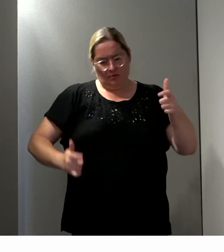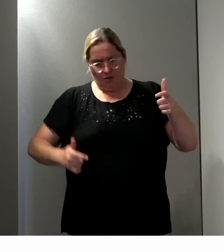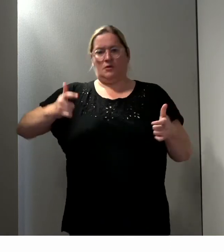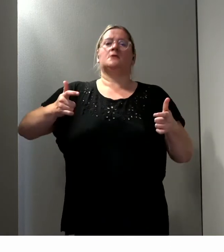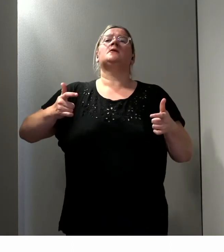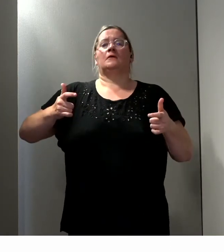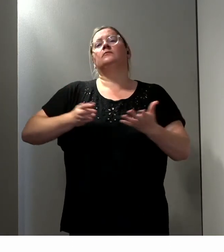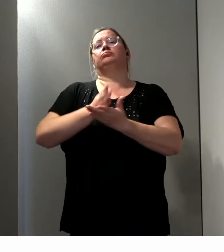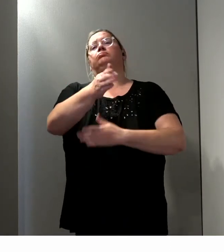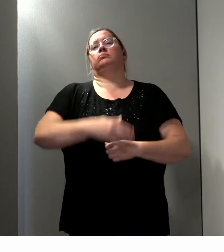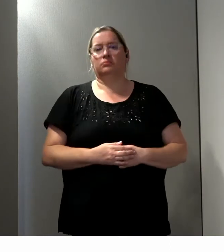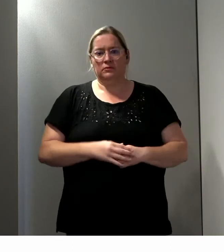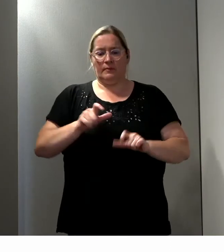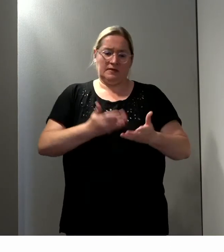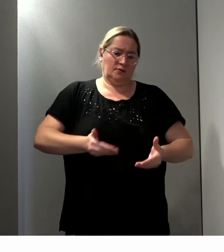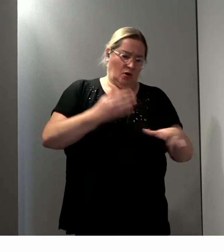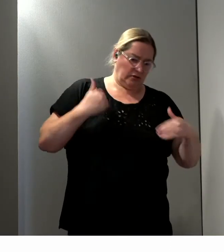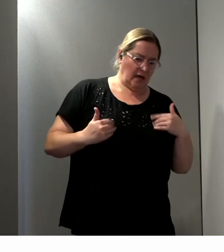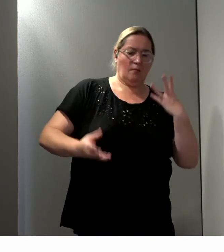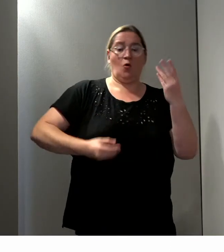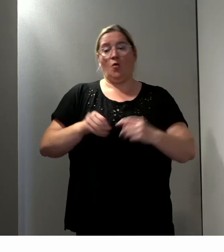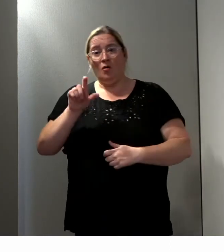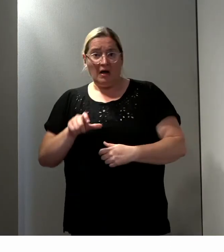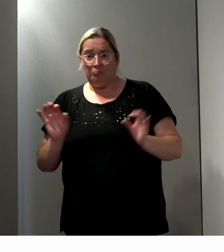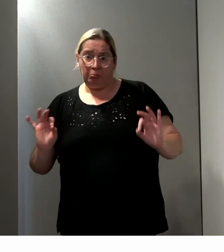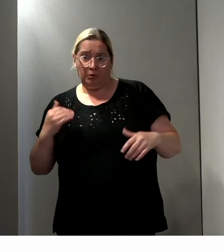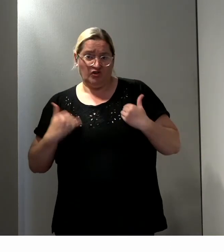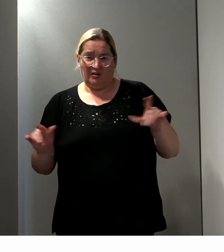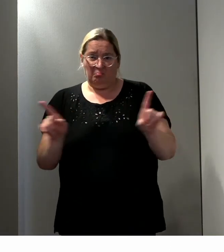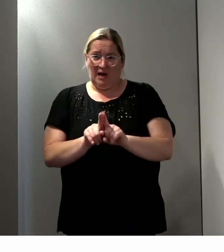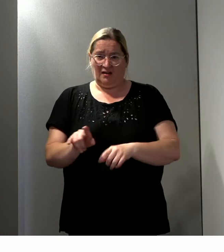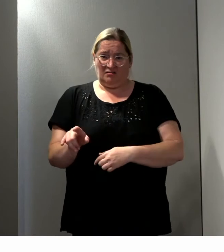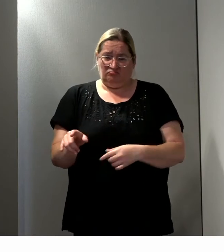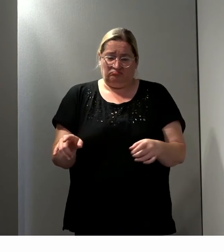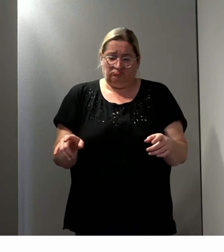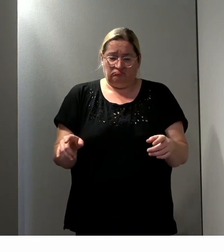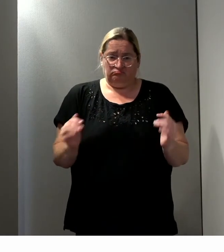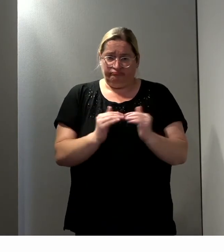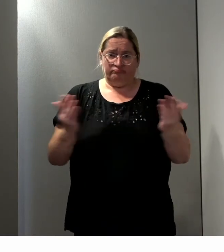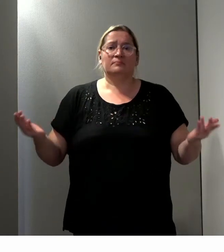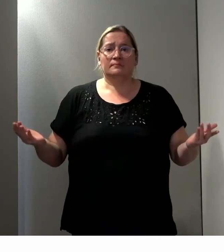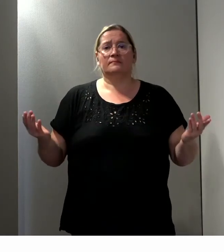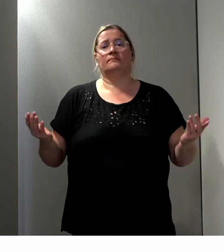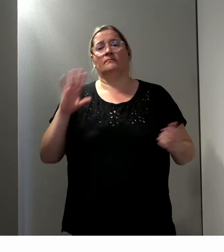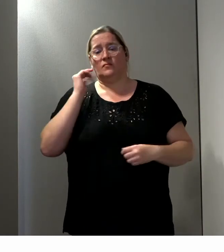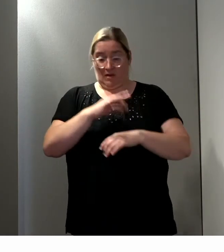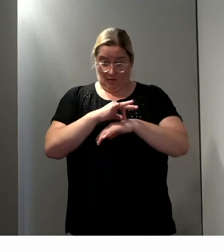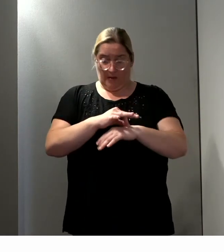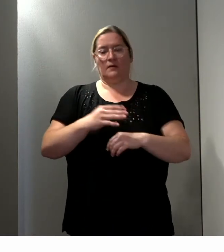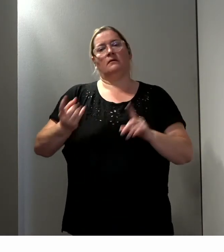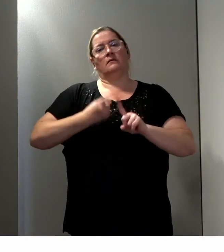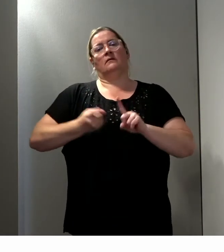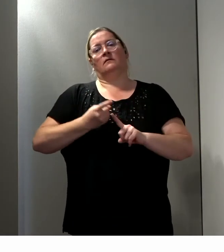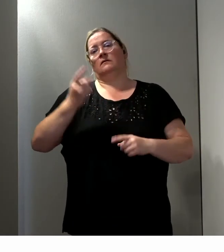Alors, ça vaut pour les personnes en situation de handicap, ça vaut évidemment pour les autres. Donc, la nécessité d'être accompagné,